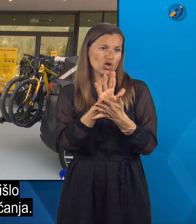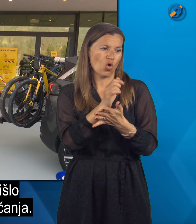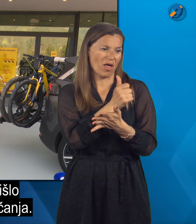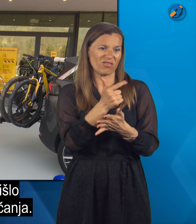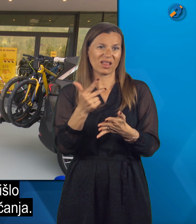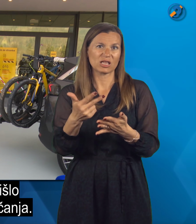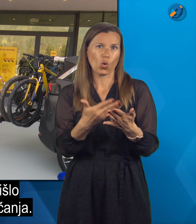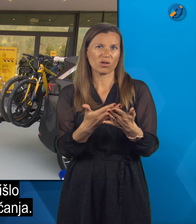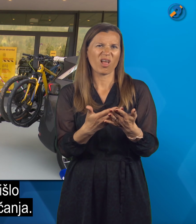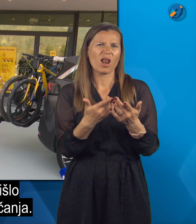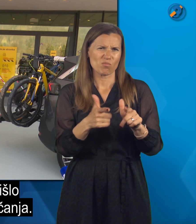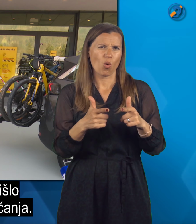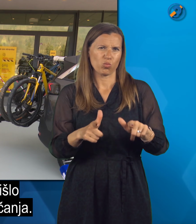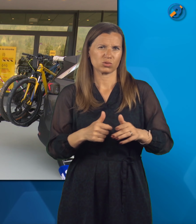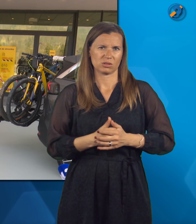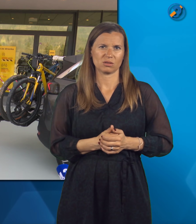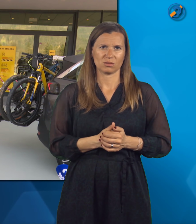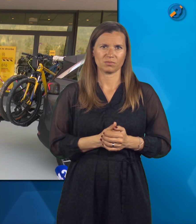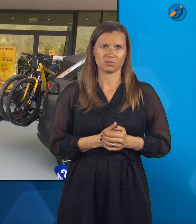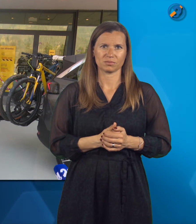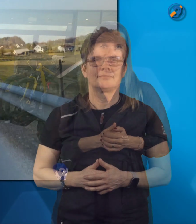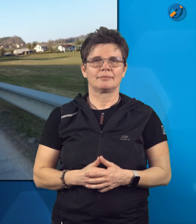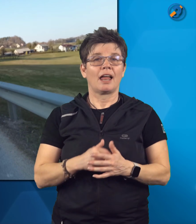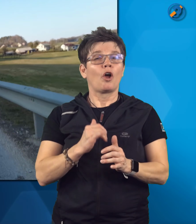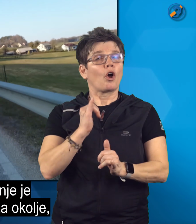teh originalnih trkov.